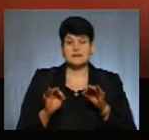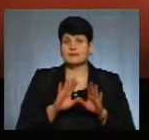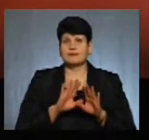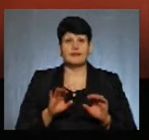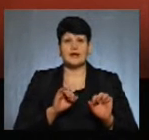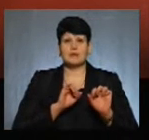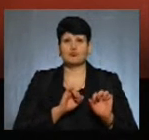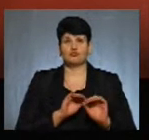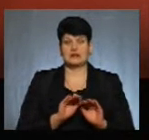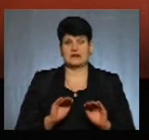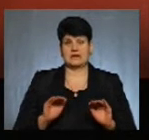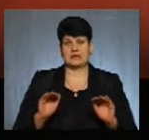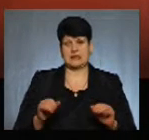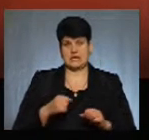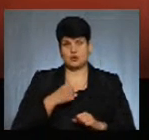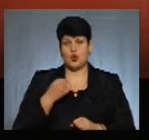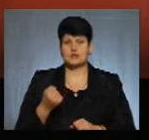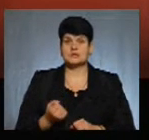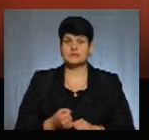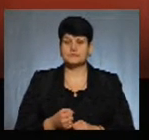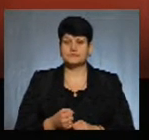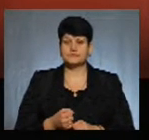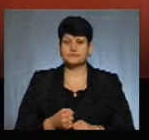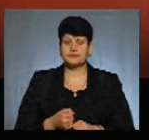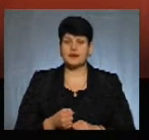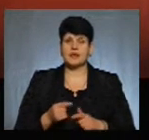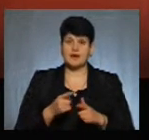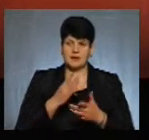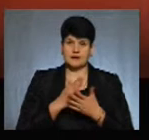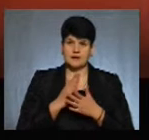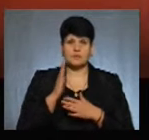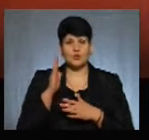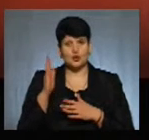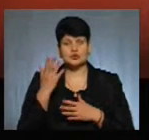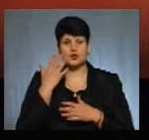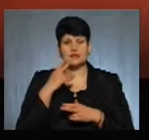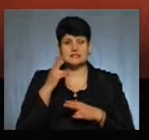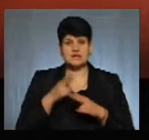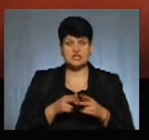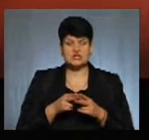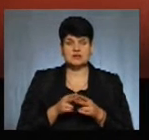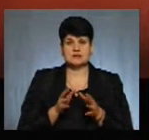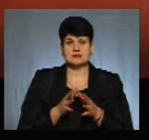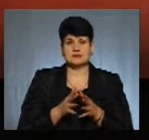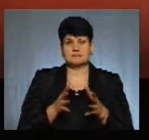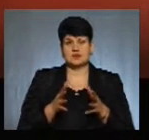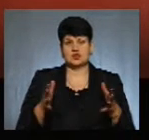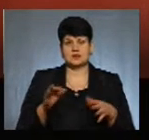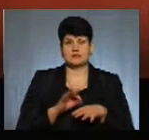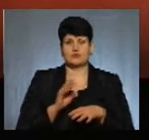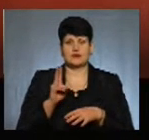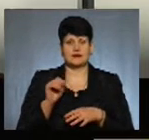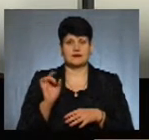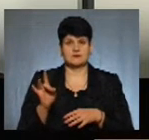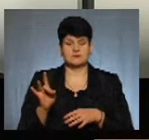неімунних дітей, дорослих. Чи є прогнози, коли закінчиться такий великий ріст захворюваності на